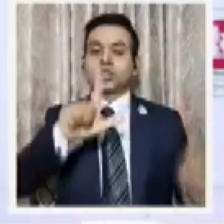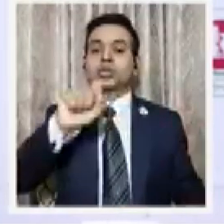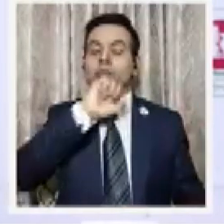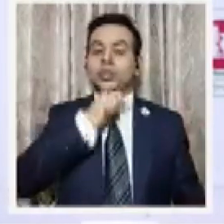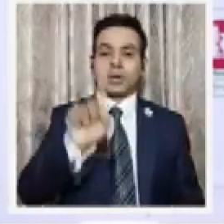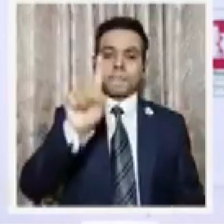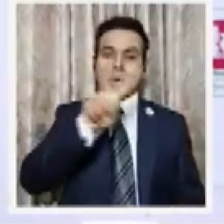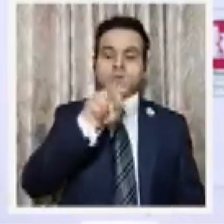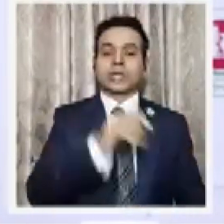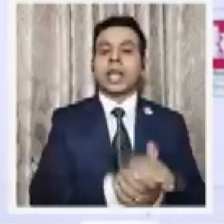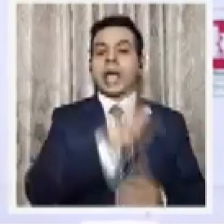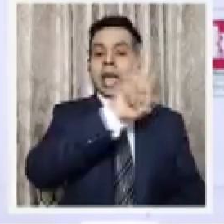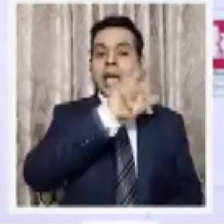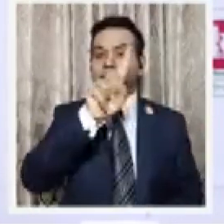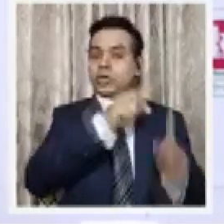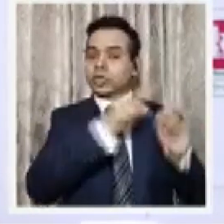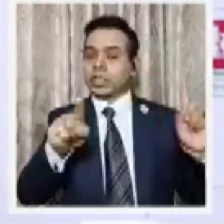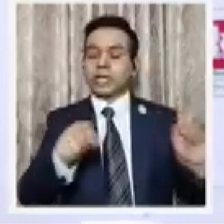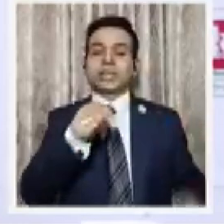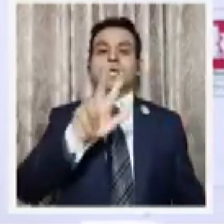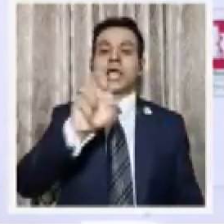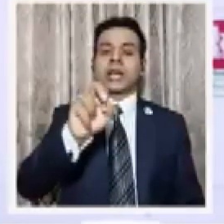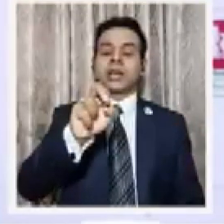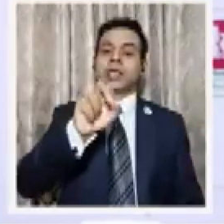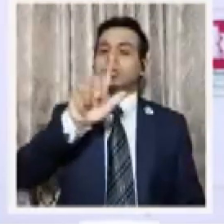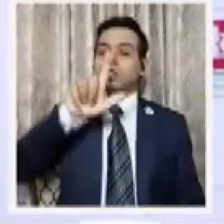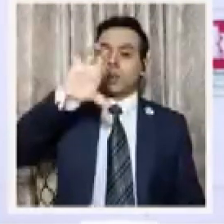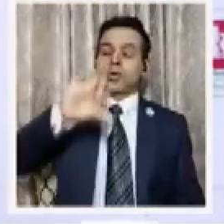41 থেকে 50 6 জন, 51 থেকে 60 বছরের 7 জন,